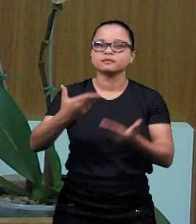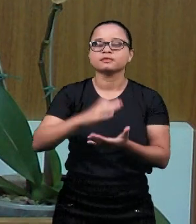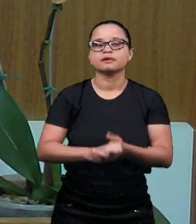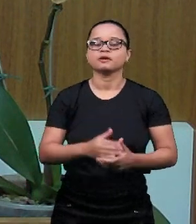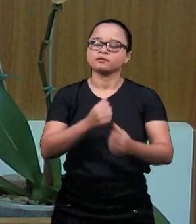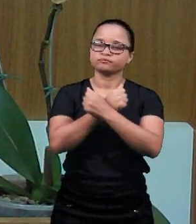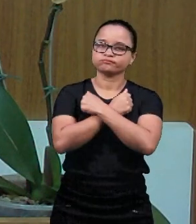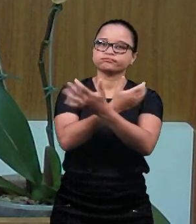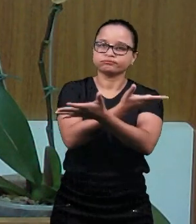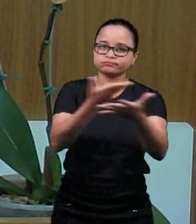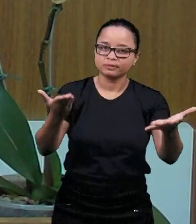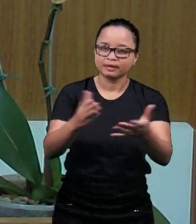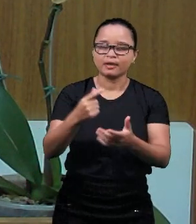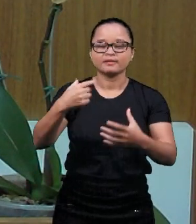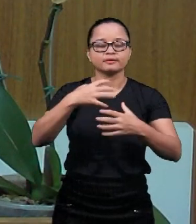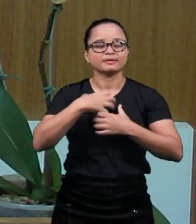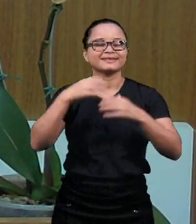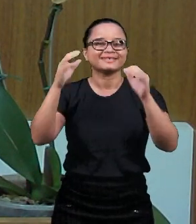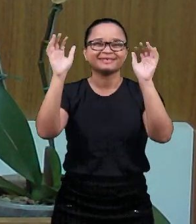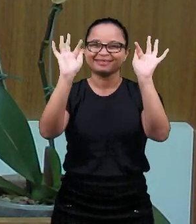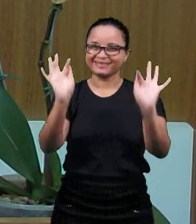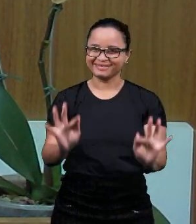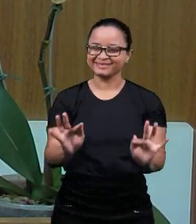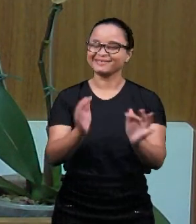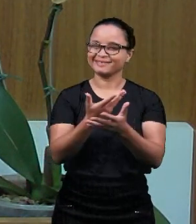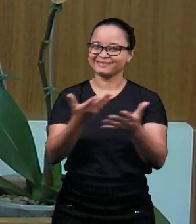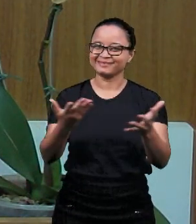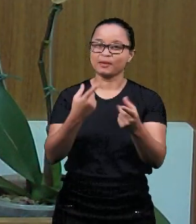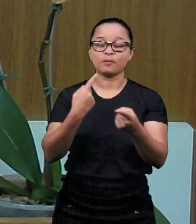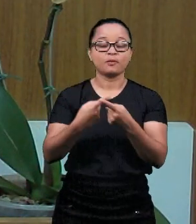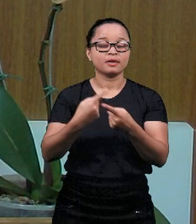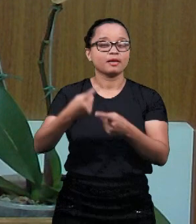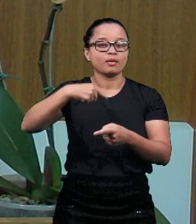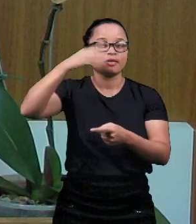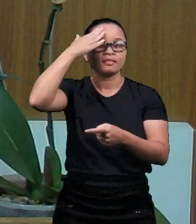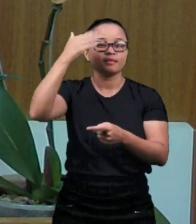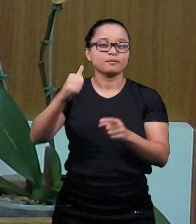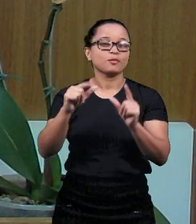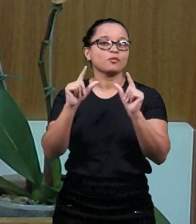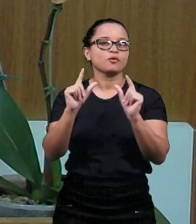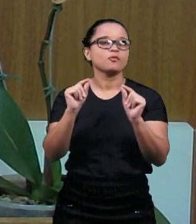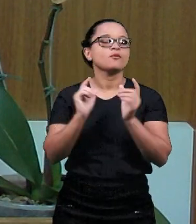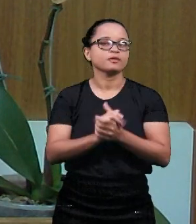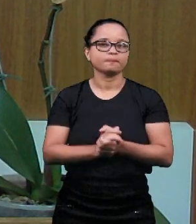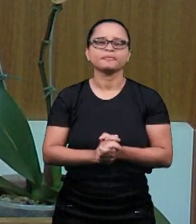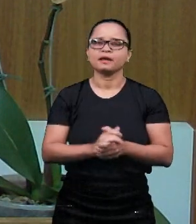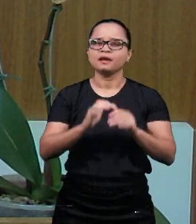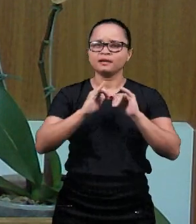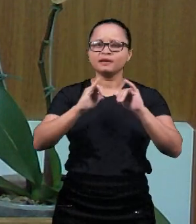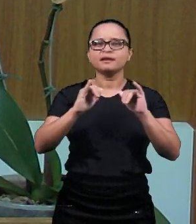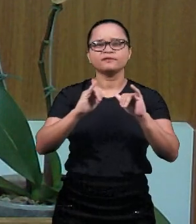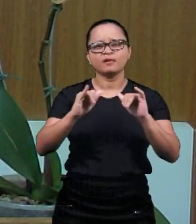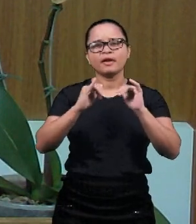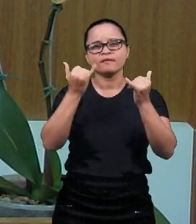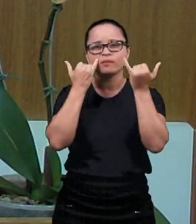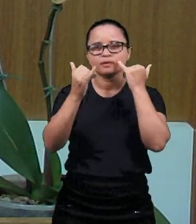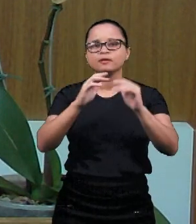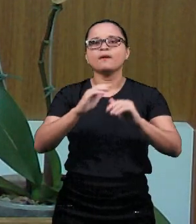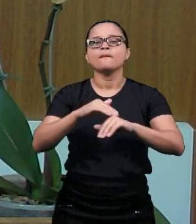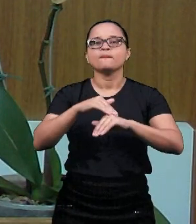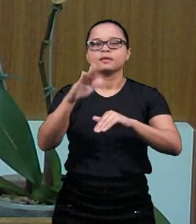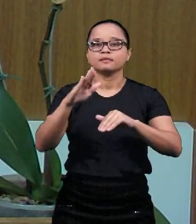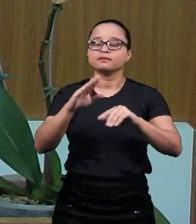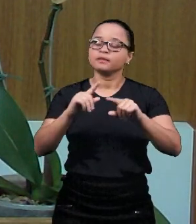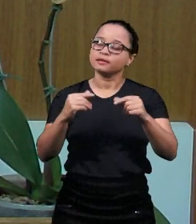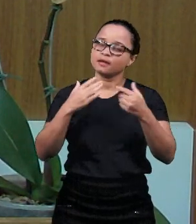heureux de savoir qu'il y a beaucoup de choses à être dites. Mais petit à petit, nous allons y arriver. En rappelant que le message